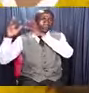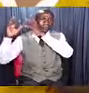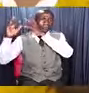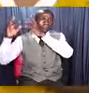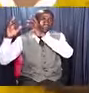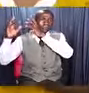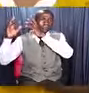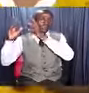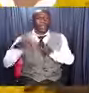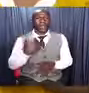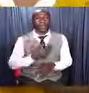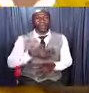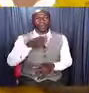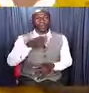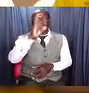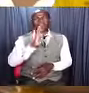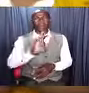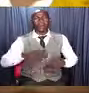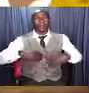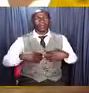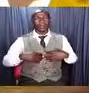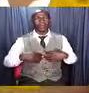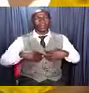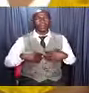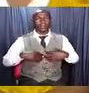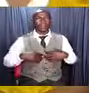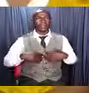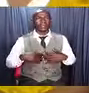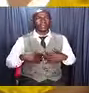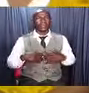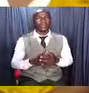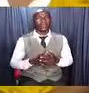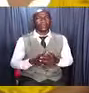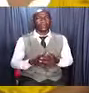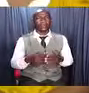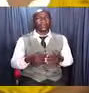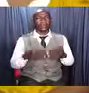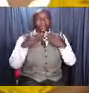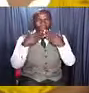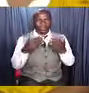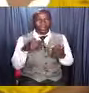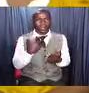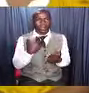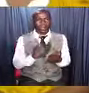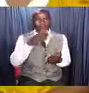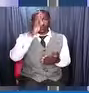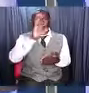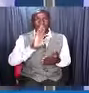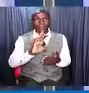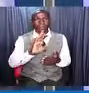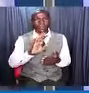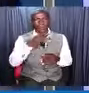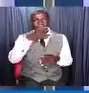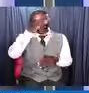Hallelujah. Mungu wetu. Furaha. Happiness. Kwevo, tunamshukuru Mungu wetu. Therefore we thank our God. Mungu